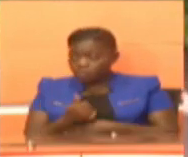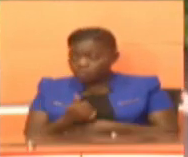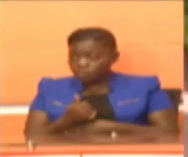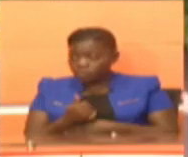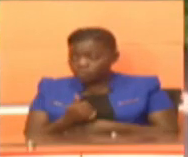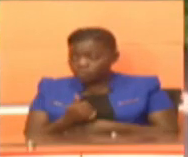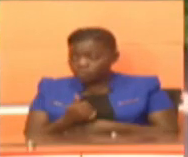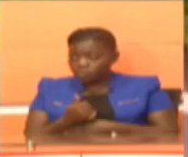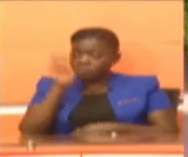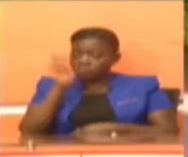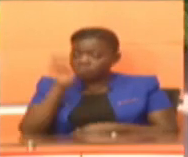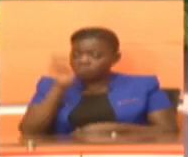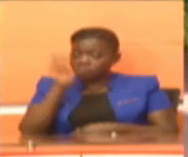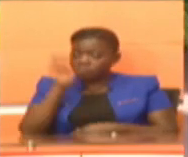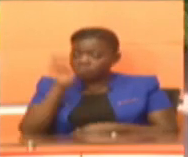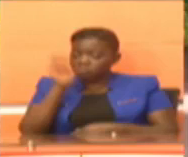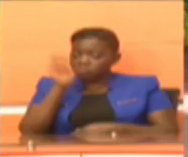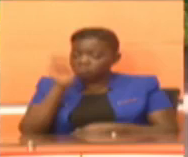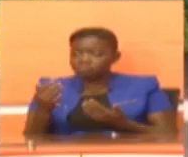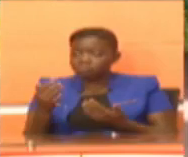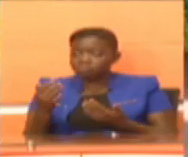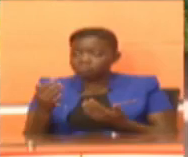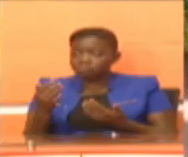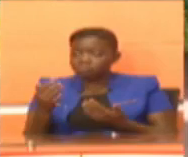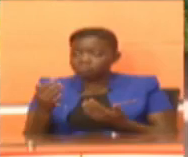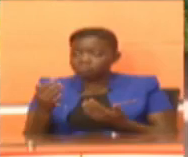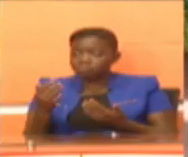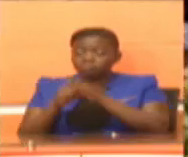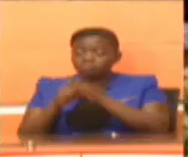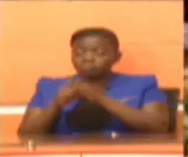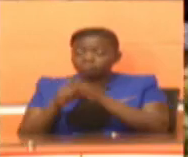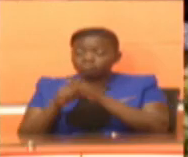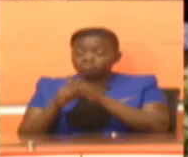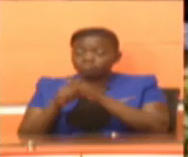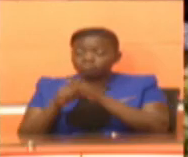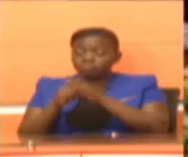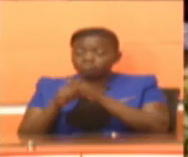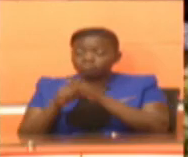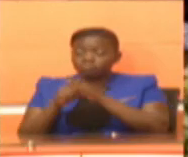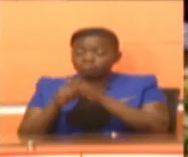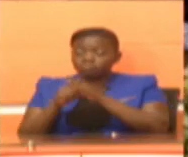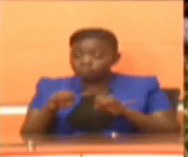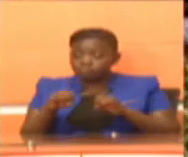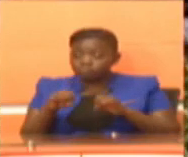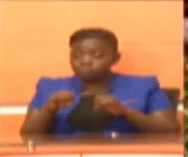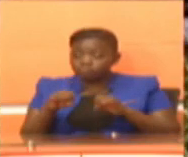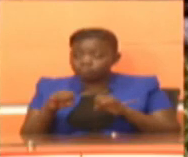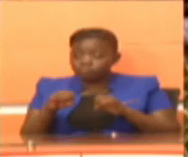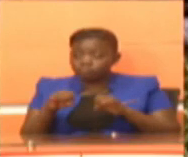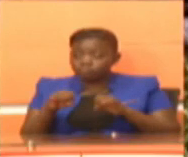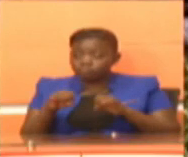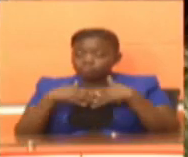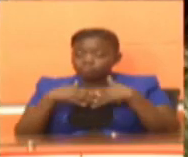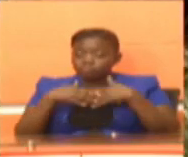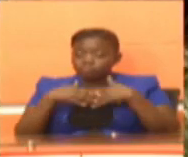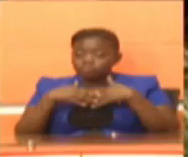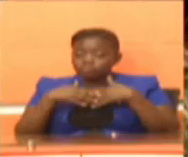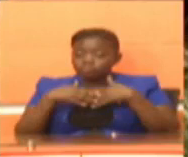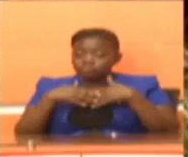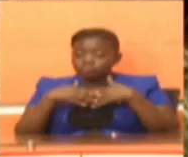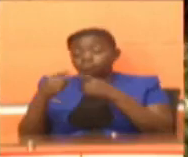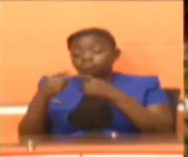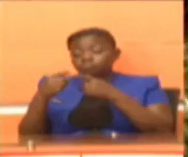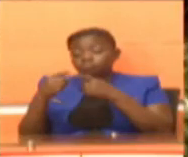kusangamu awo ekivundu munda n'oluggi balugalidde munda. Omusajja nga yagezezaako okulwana ajjaggulewo oluggi